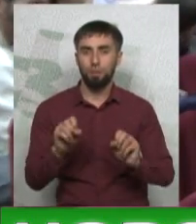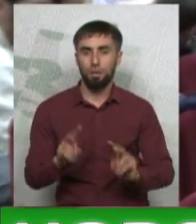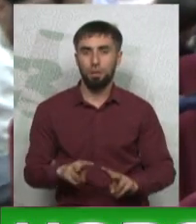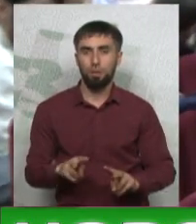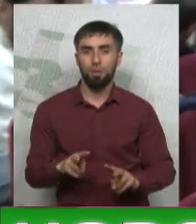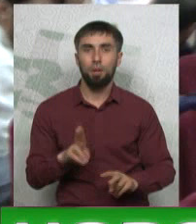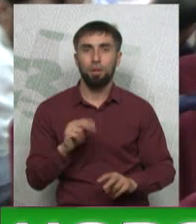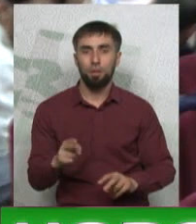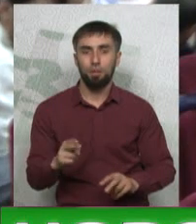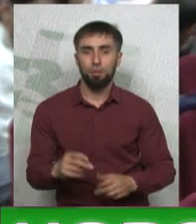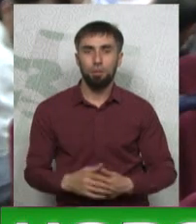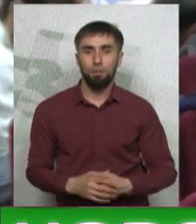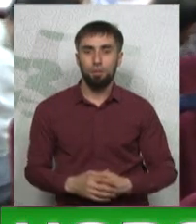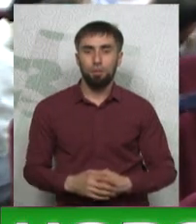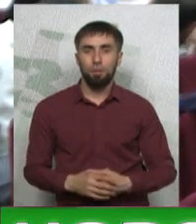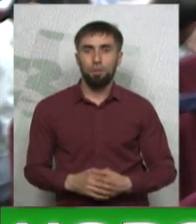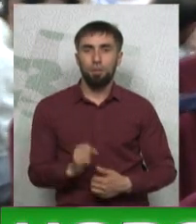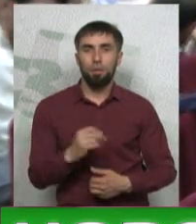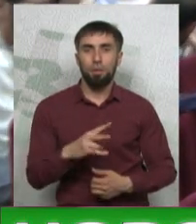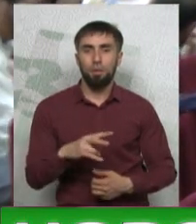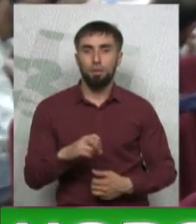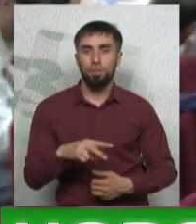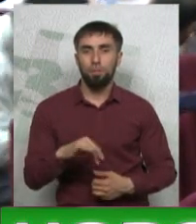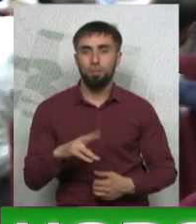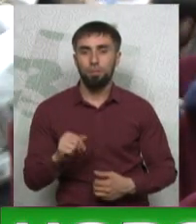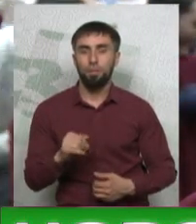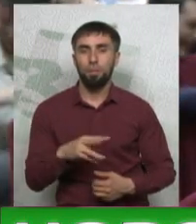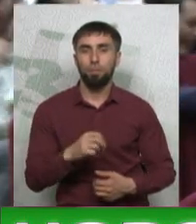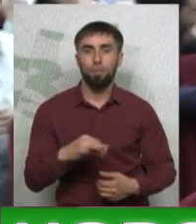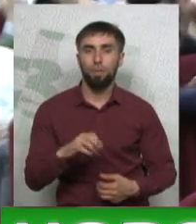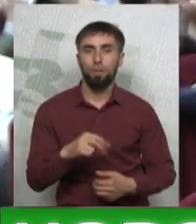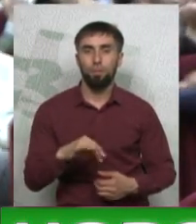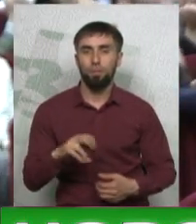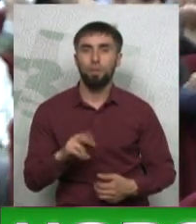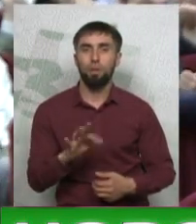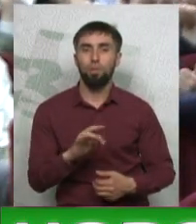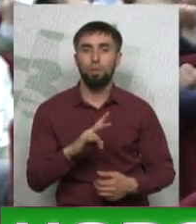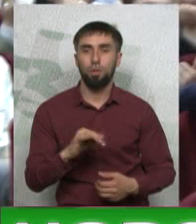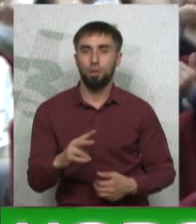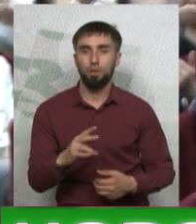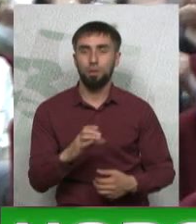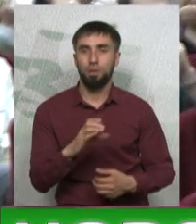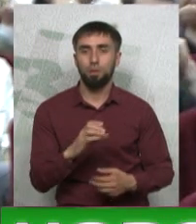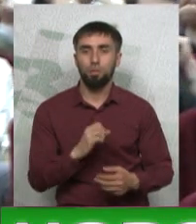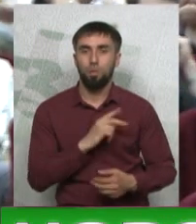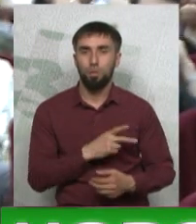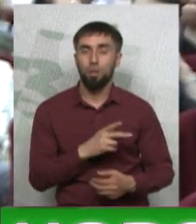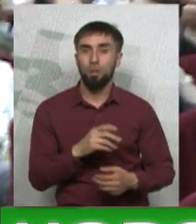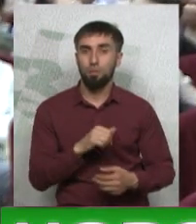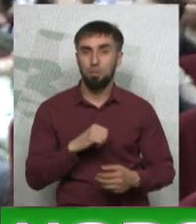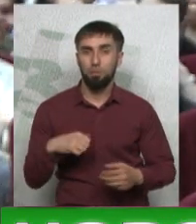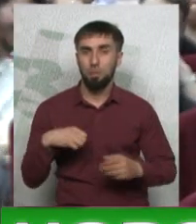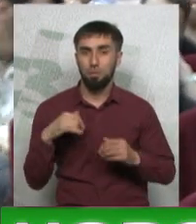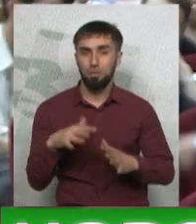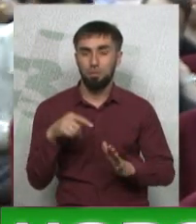специальностях, как аналитика, медиа-аналитика, как онлайн-социология, как таргетинг. На самом деле всему этому